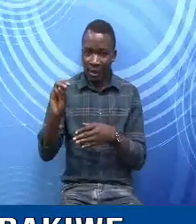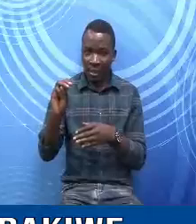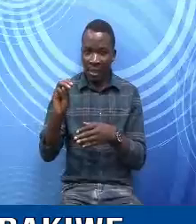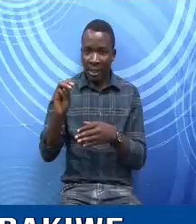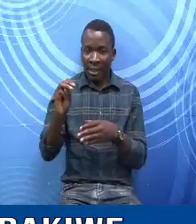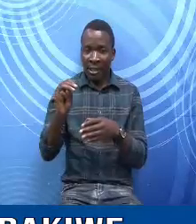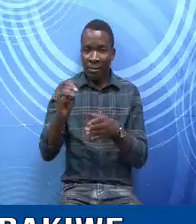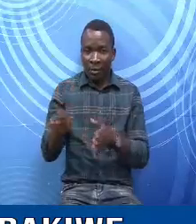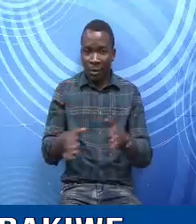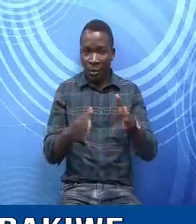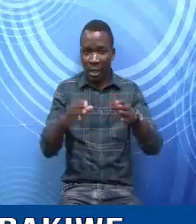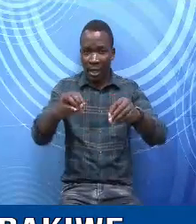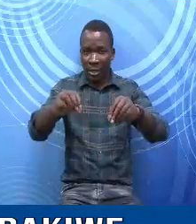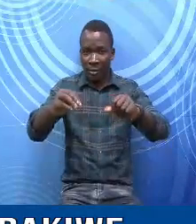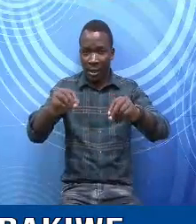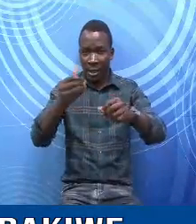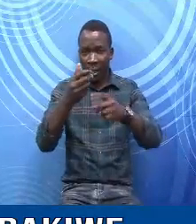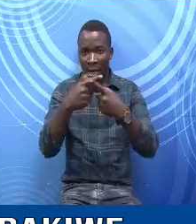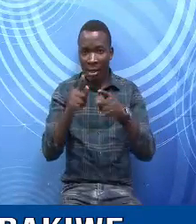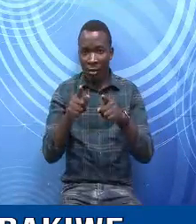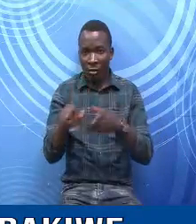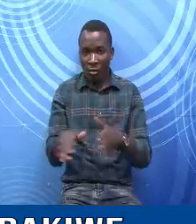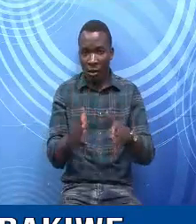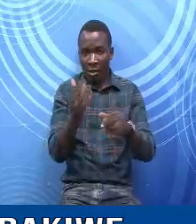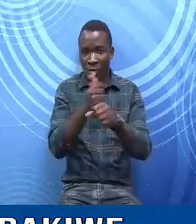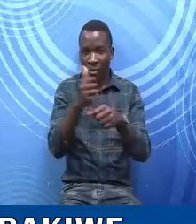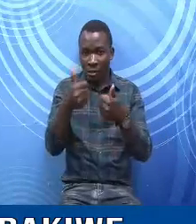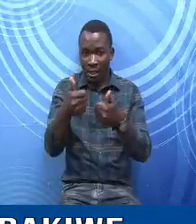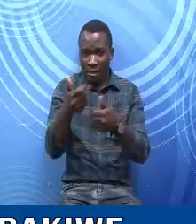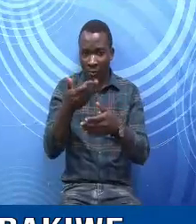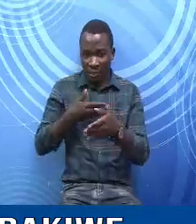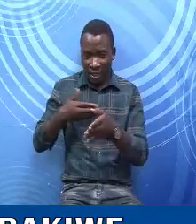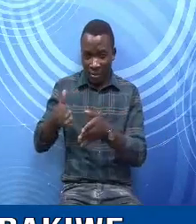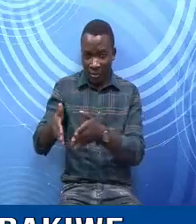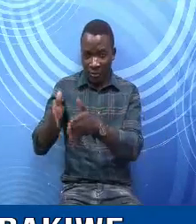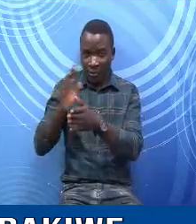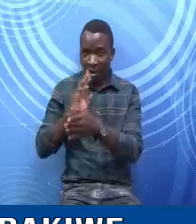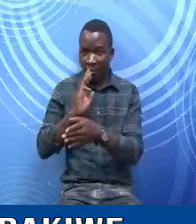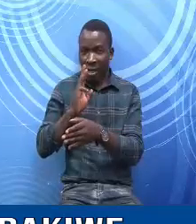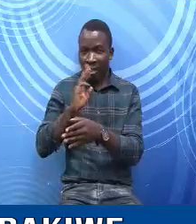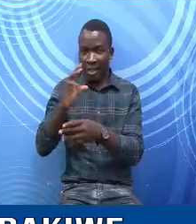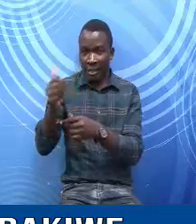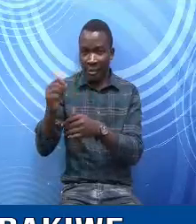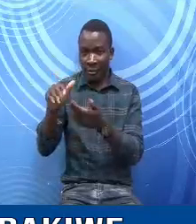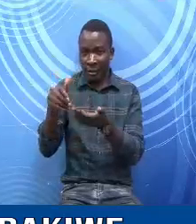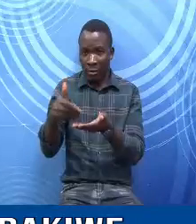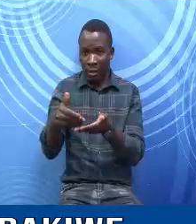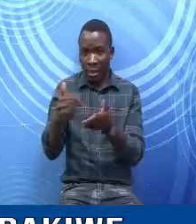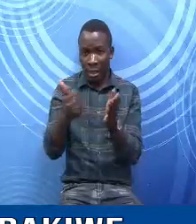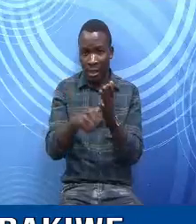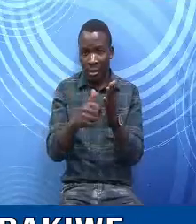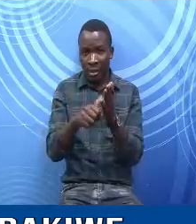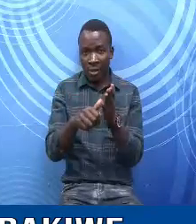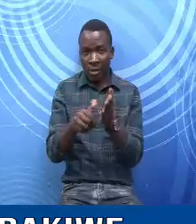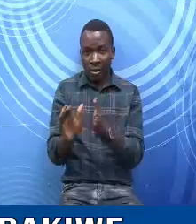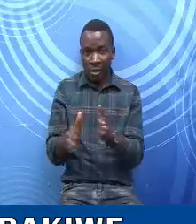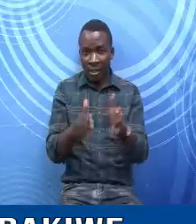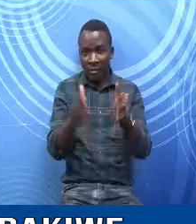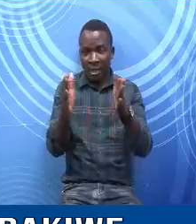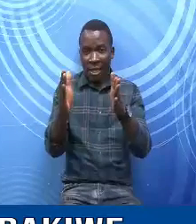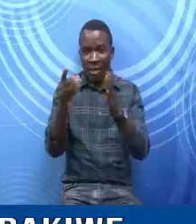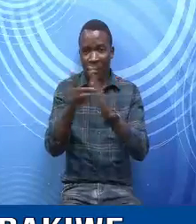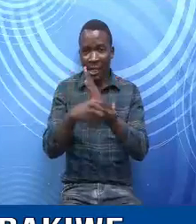by'ibitaka ariko umuhanda ukoze neza ufite imiyoboro y'amazi n'ibindi ku buryo rero ikibazo cy'imihanda hano mu karere